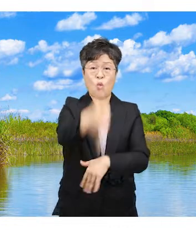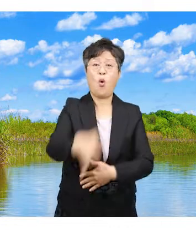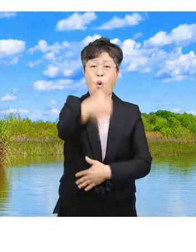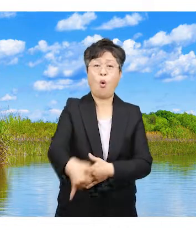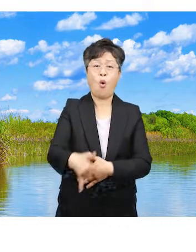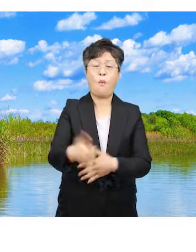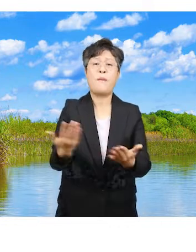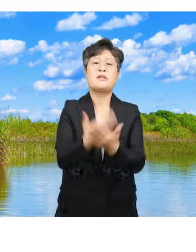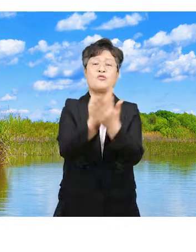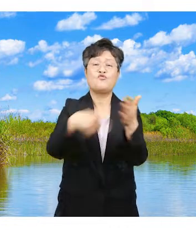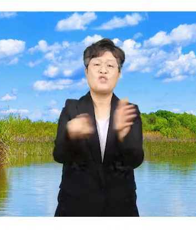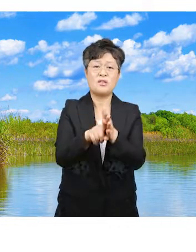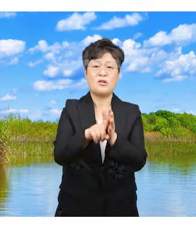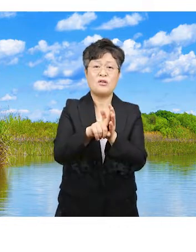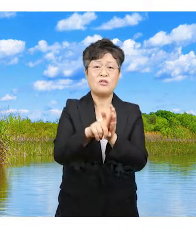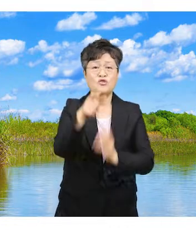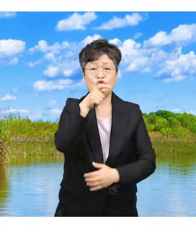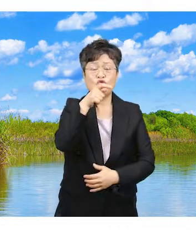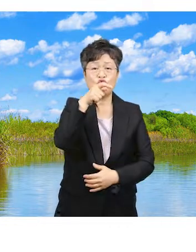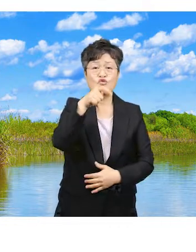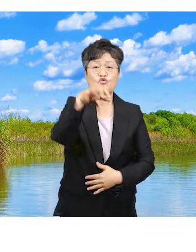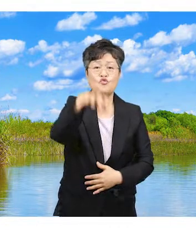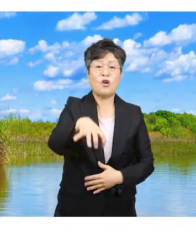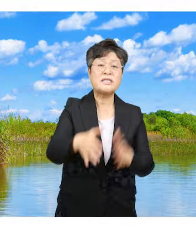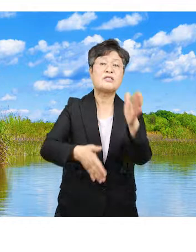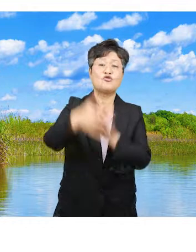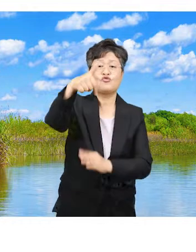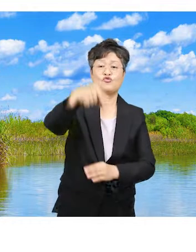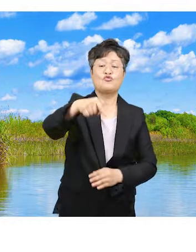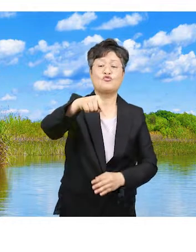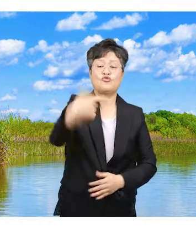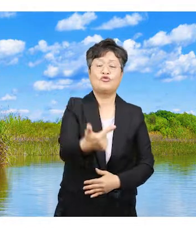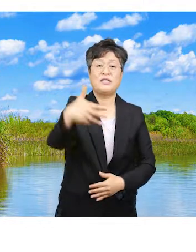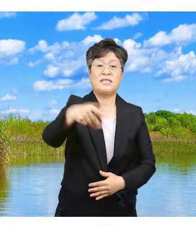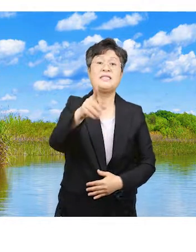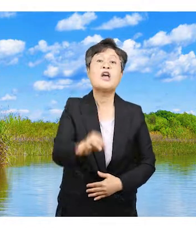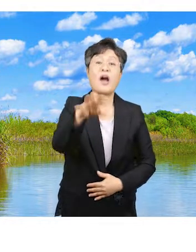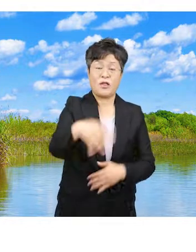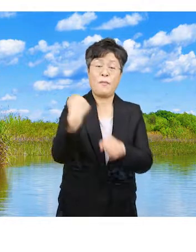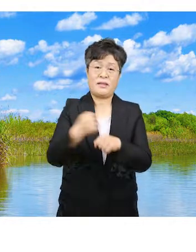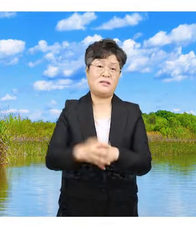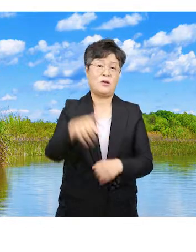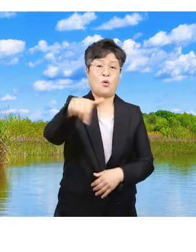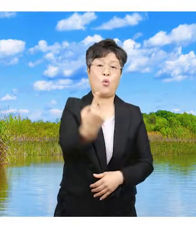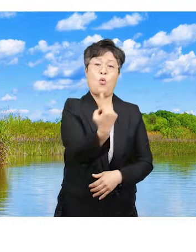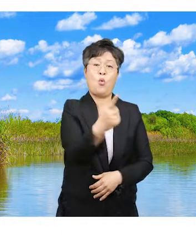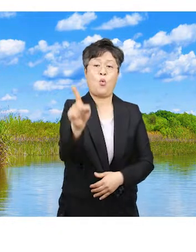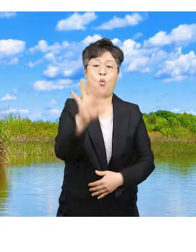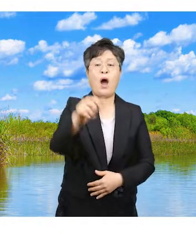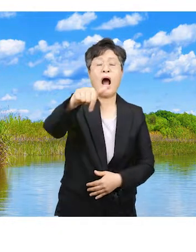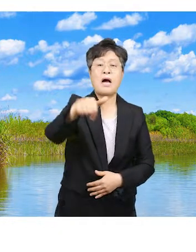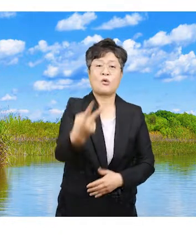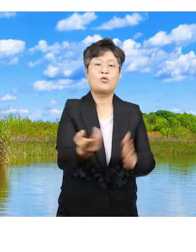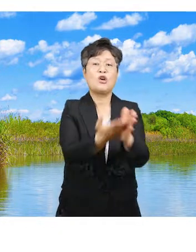이제 수원군청에서 만들게 됐던 것이었죠. 저 광교저수지도 대략 그 즈음에